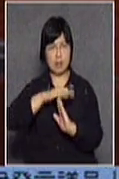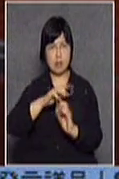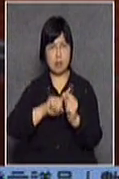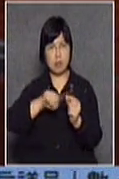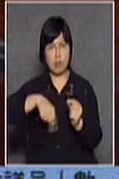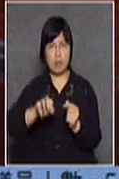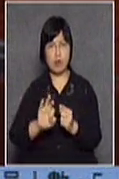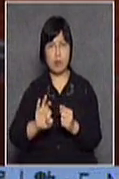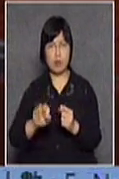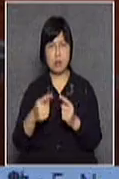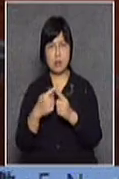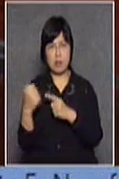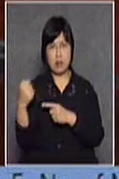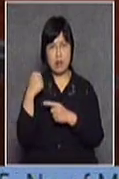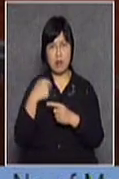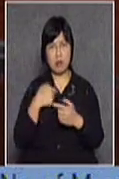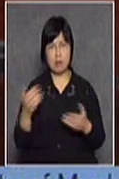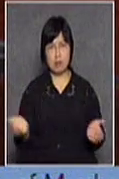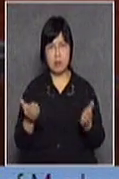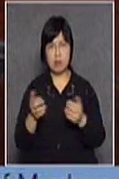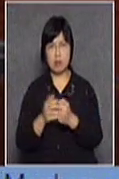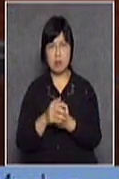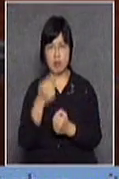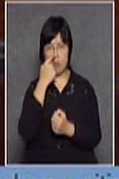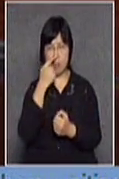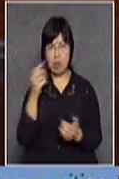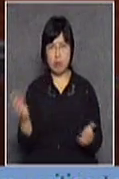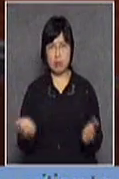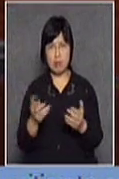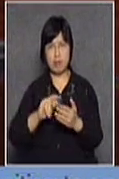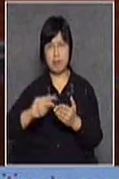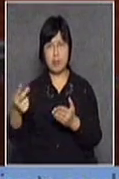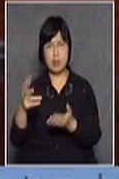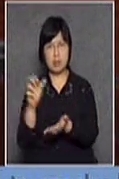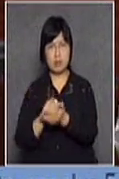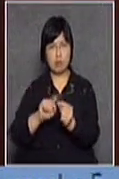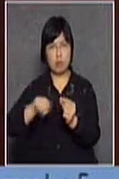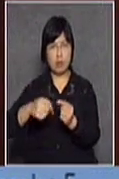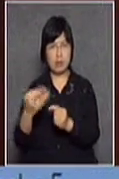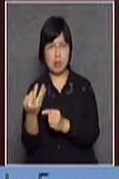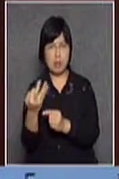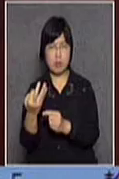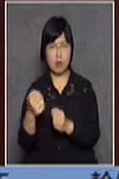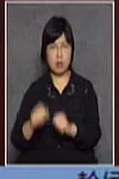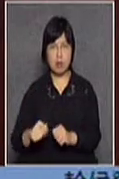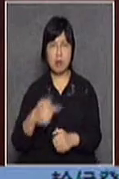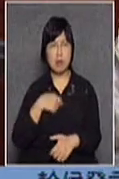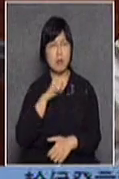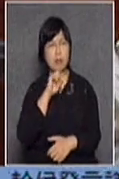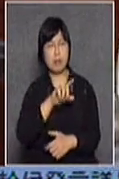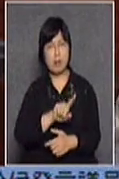量是大舊的倡議的，你不要將我的東西就變成是佔中三子的立場。我是想問的就